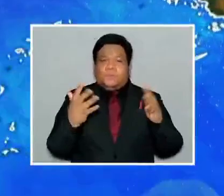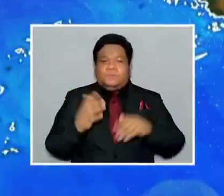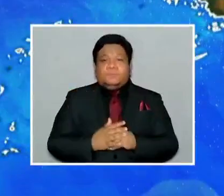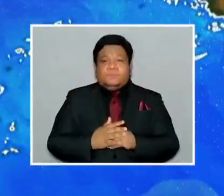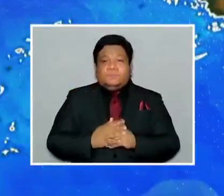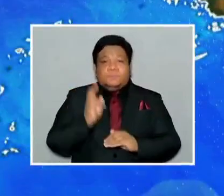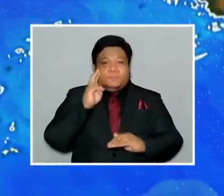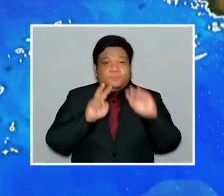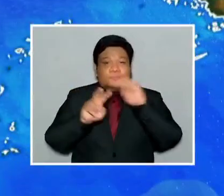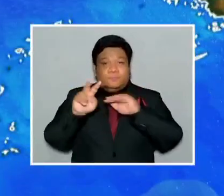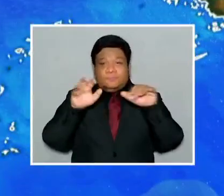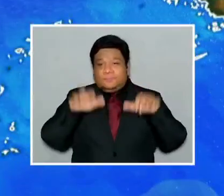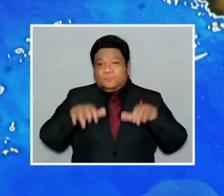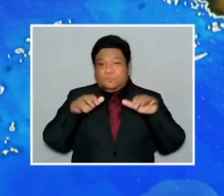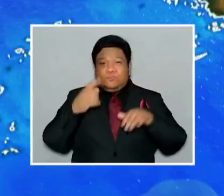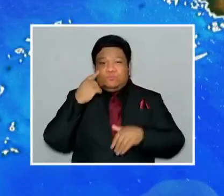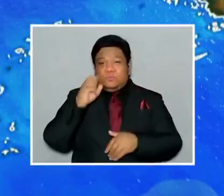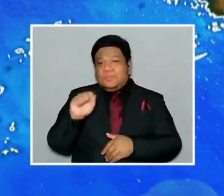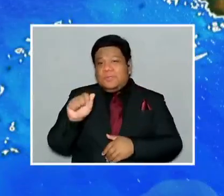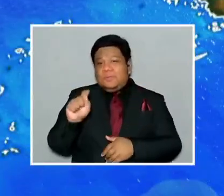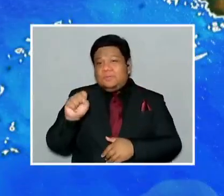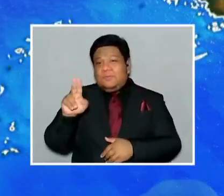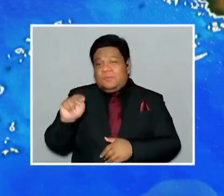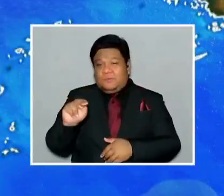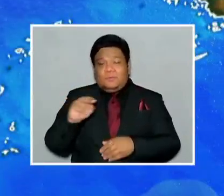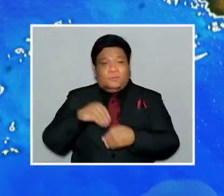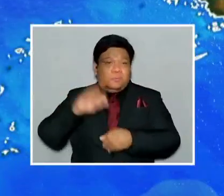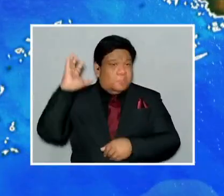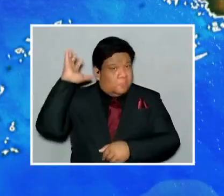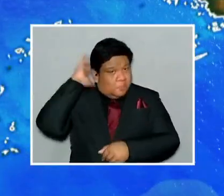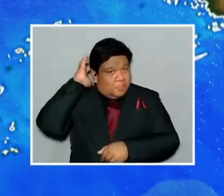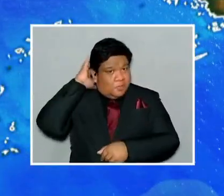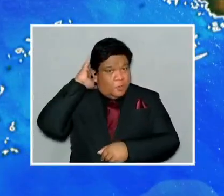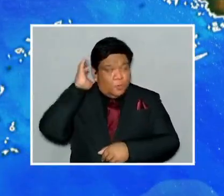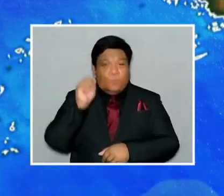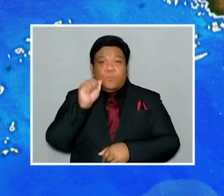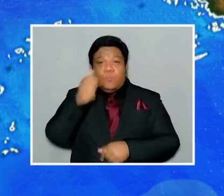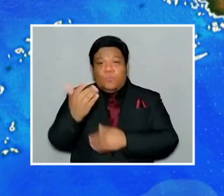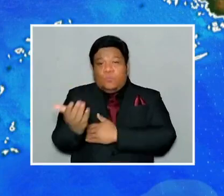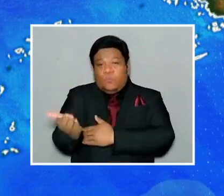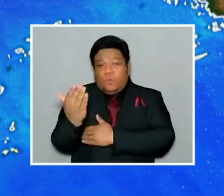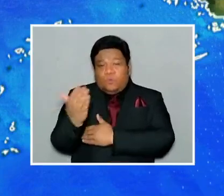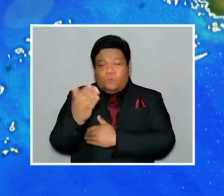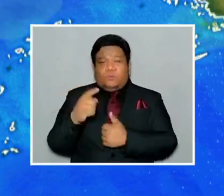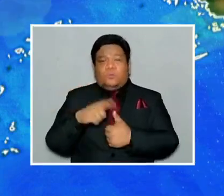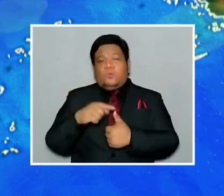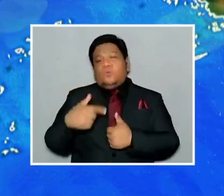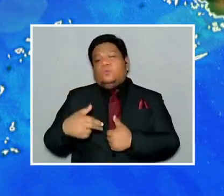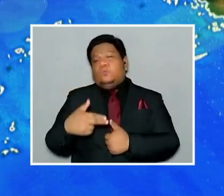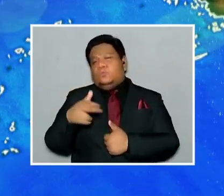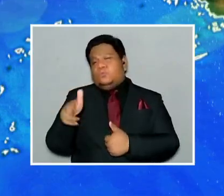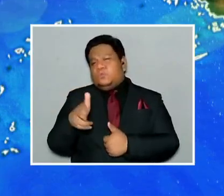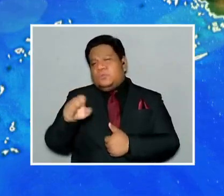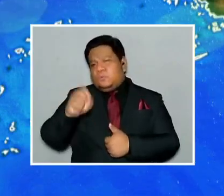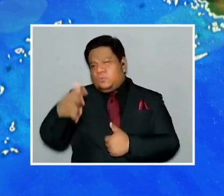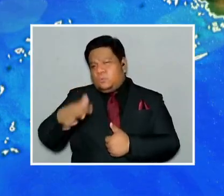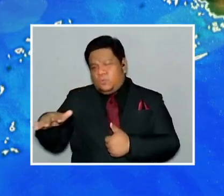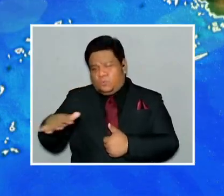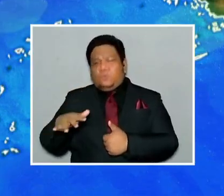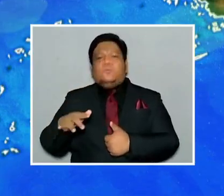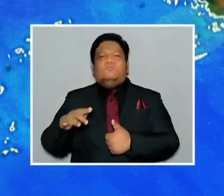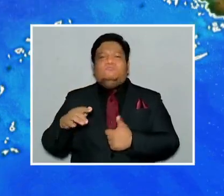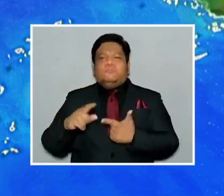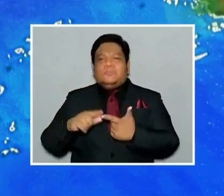Weather Company para sa weekend sa Mindanao, bukas ng umaga may ulan sa hilagang bahagi ng Surigao del Sur, bandang tanghali naman sa may Siargao